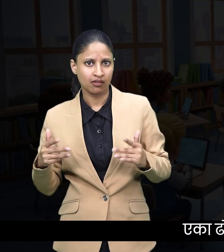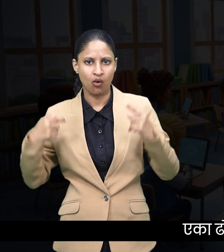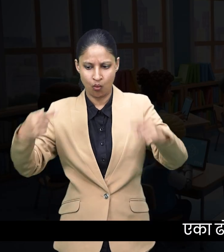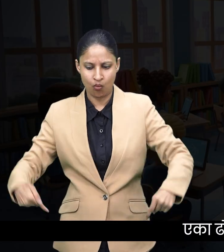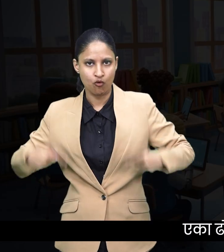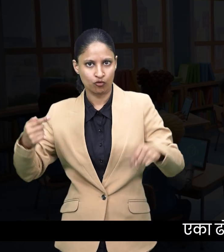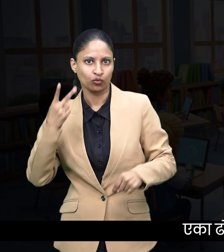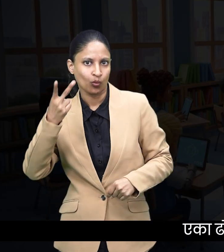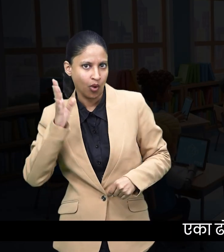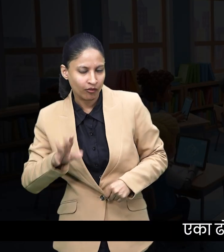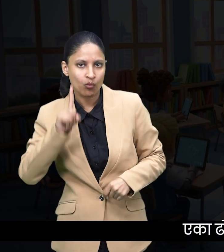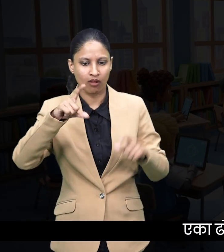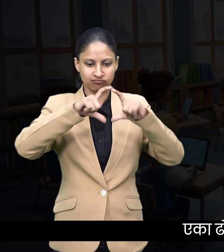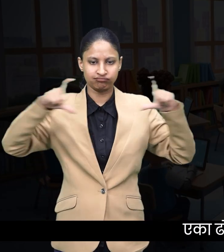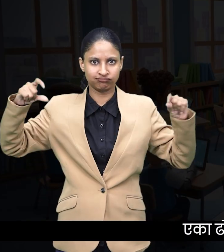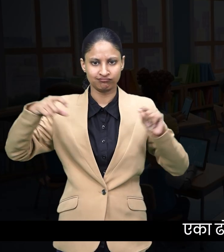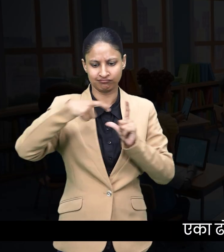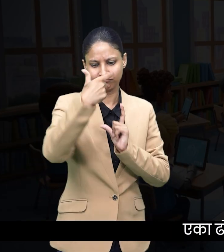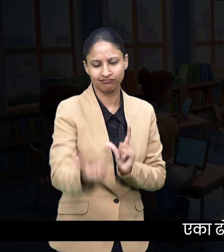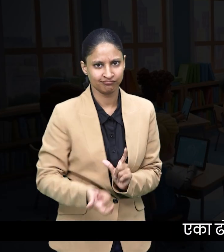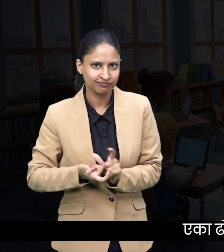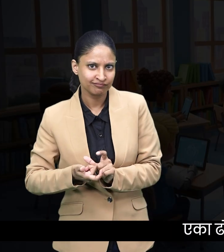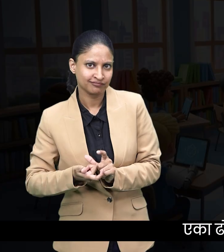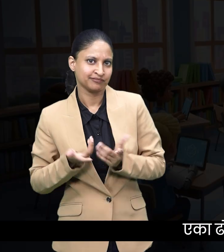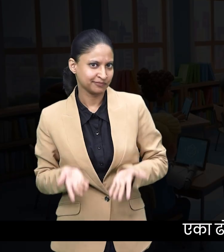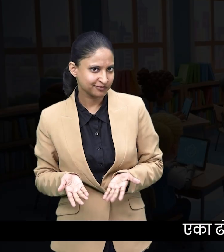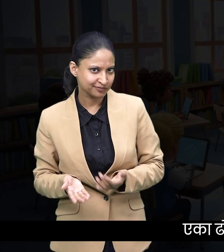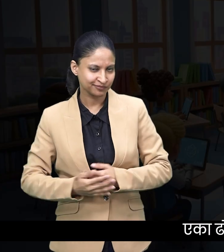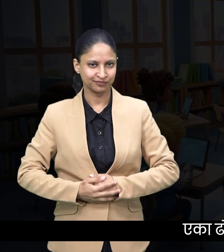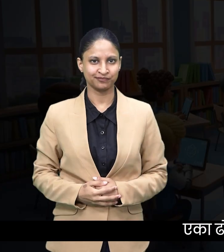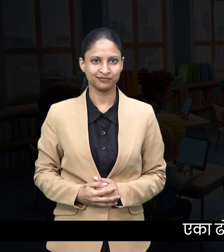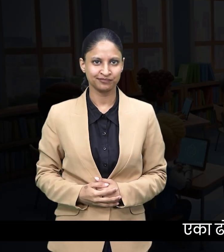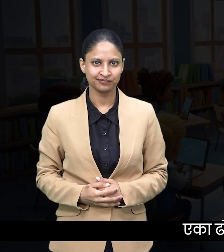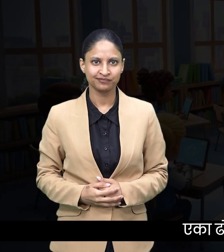एका ढोलात 2 वर्तुळे अधिक 1 आयत.